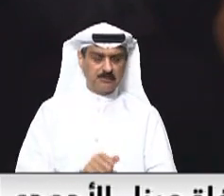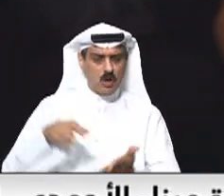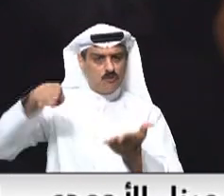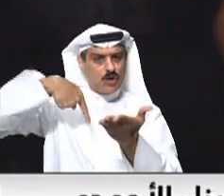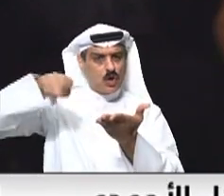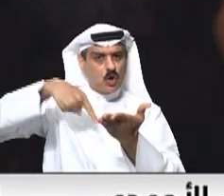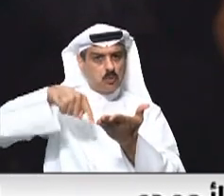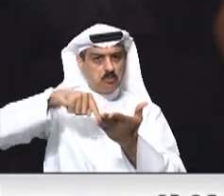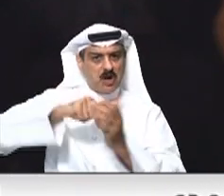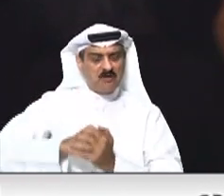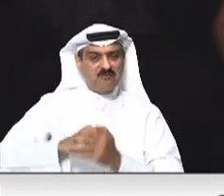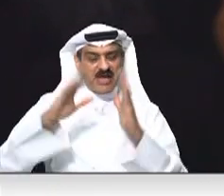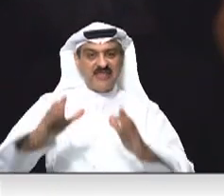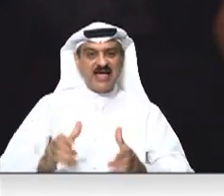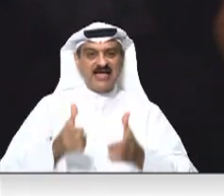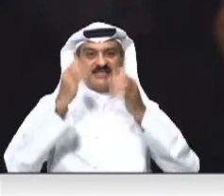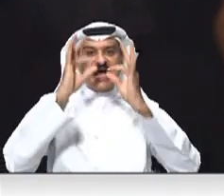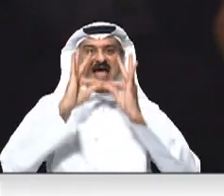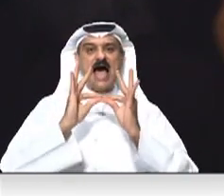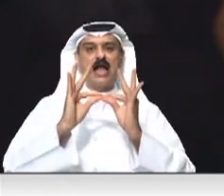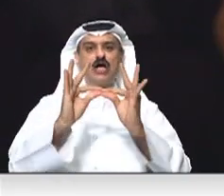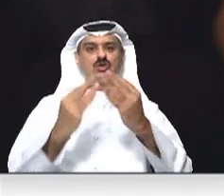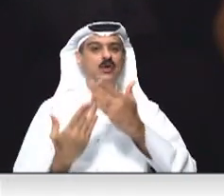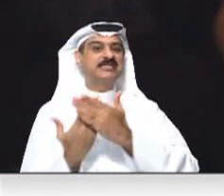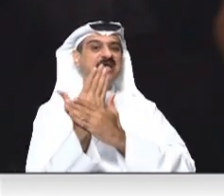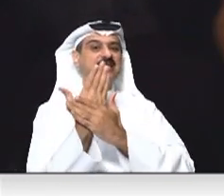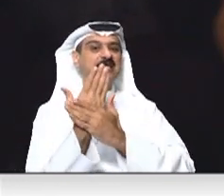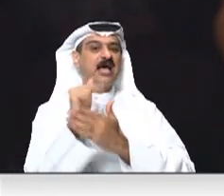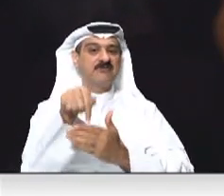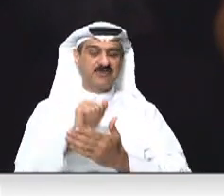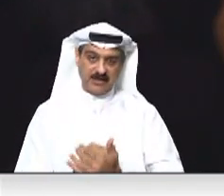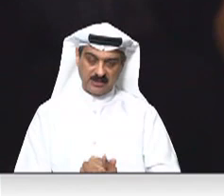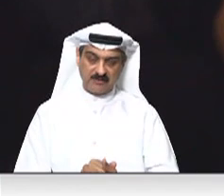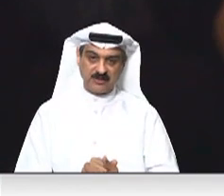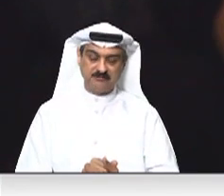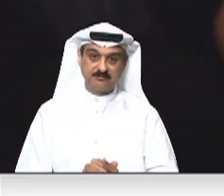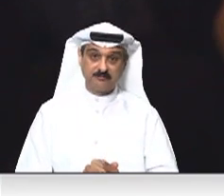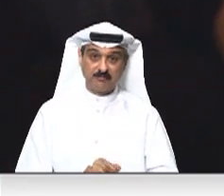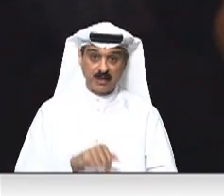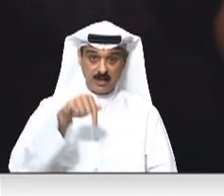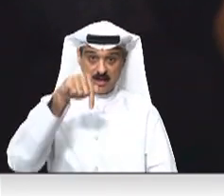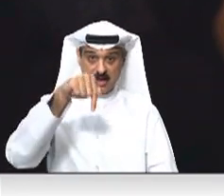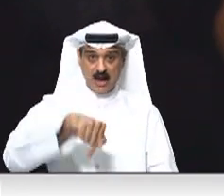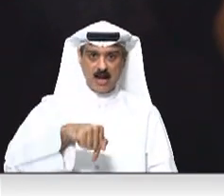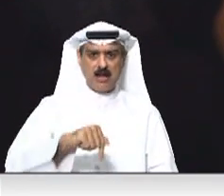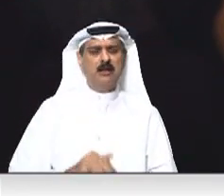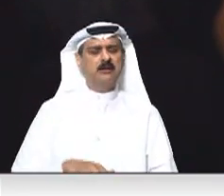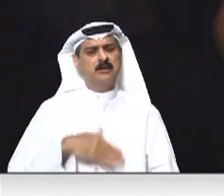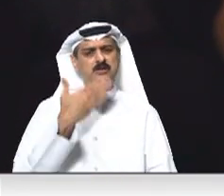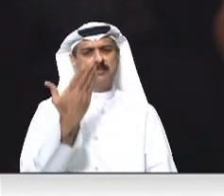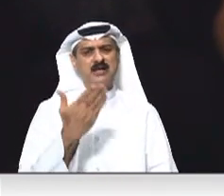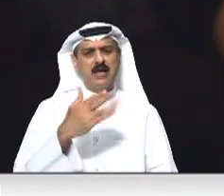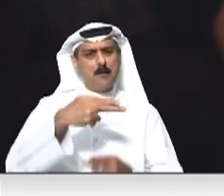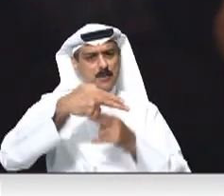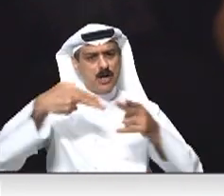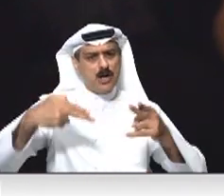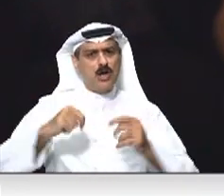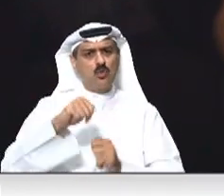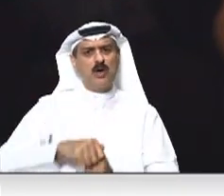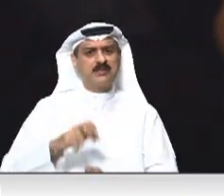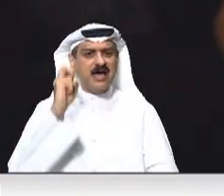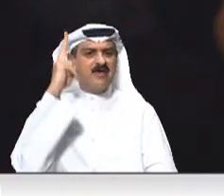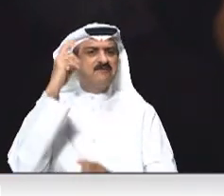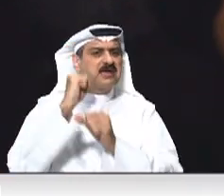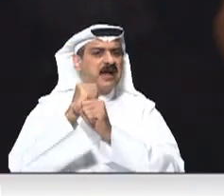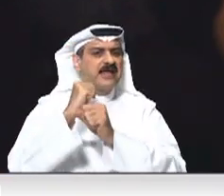مشروع الطاقة المتجددة. وهذا المشروع نتطلع أن النفذة بالكويت منذ سنوات. هذا المشروع هو عبارة عن